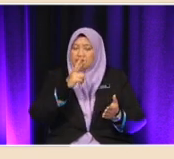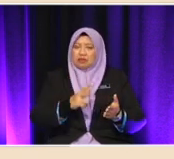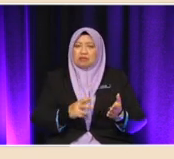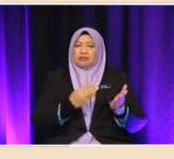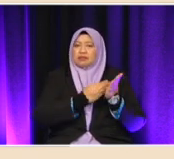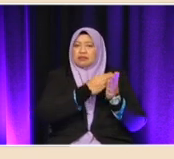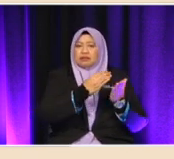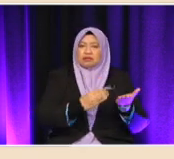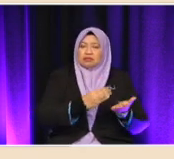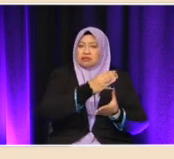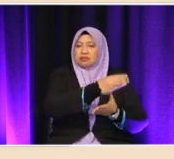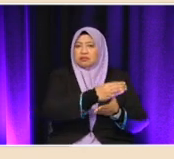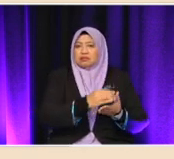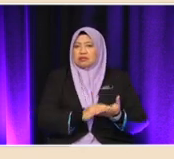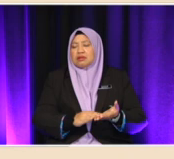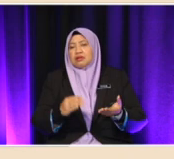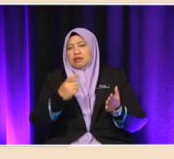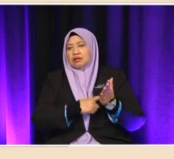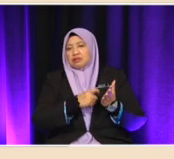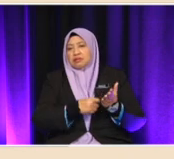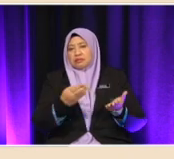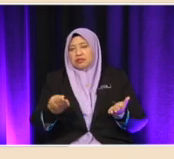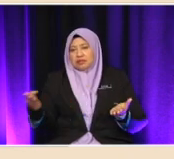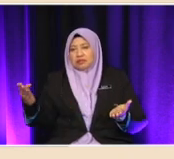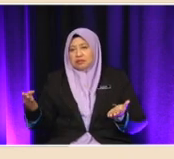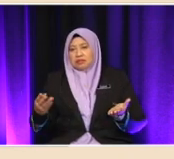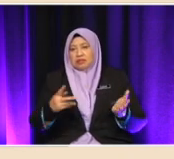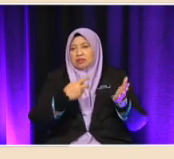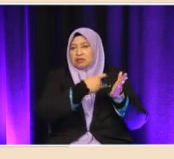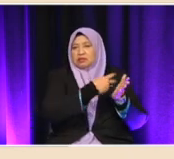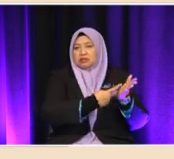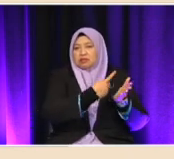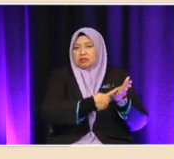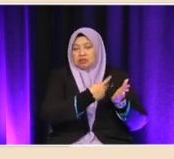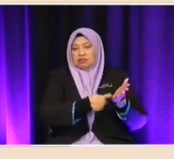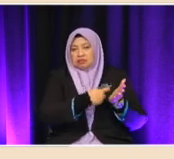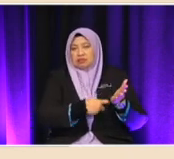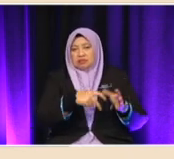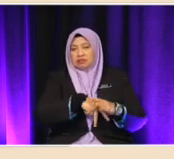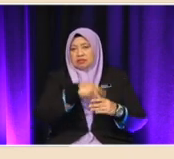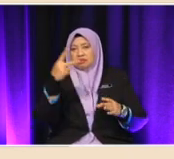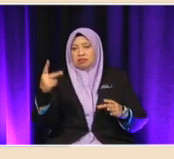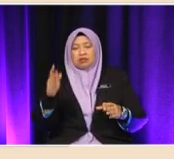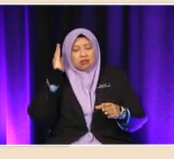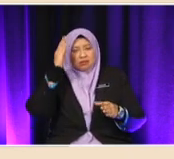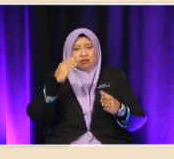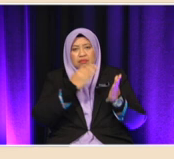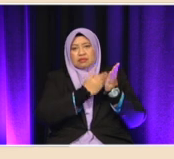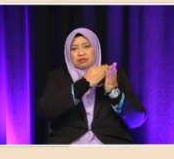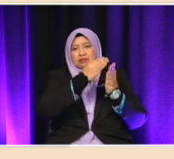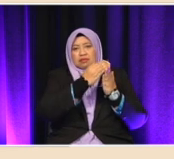menyebabkan harga barang ataupun kos yang ditanggung oleh pengeluaran tadi akan meningkat